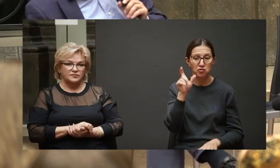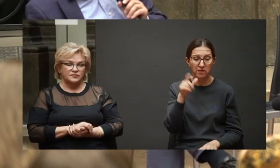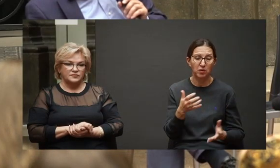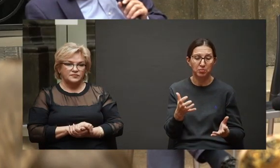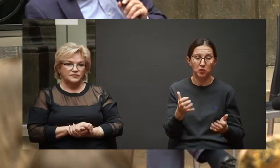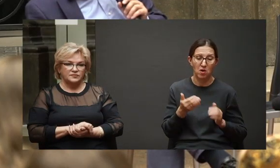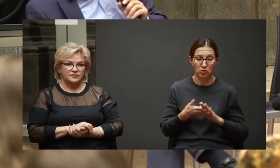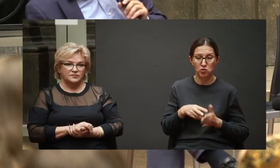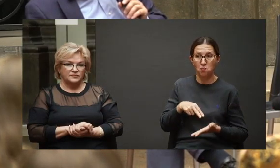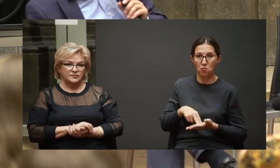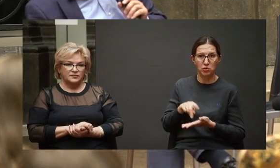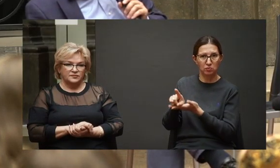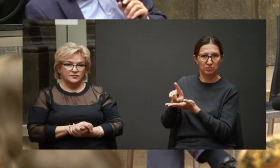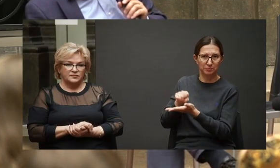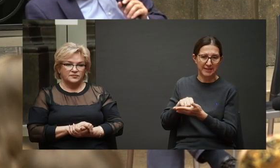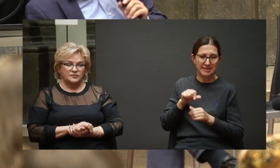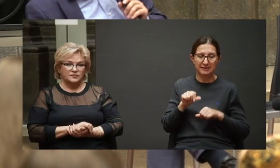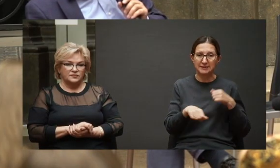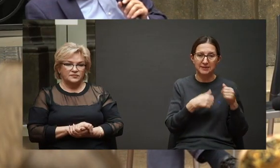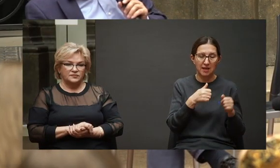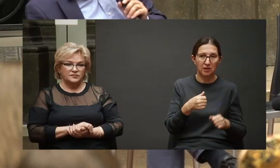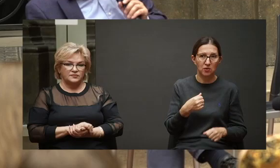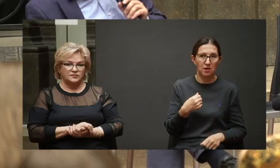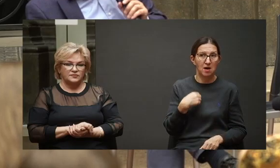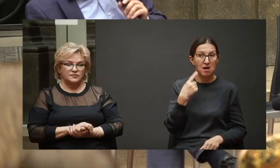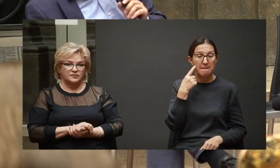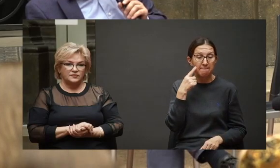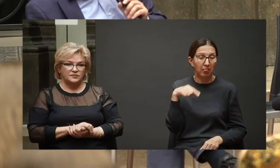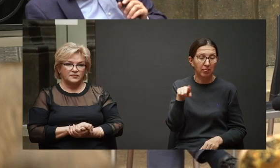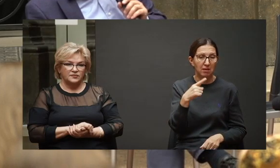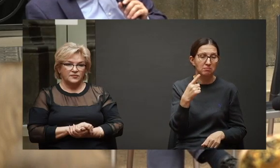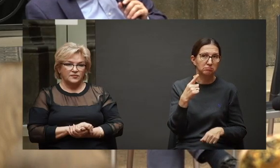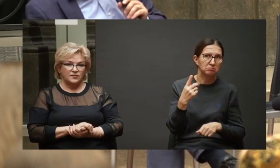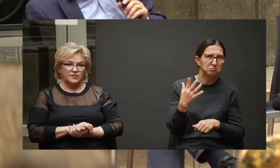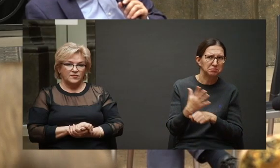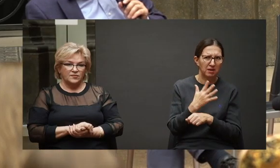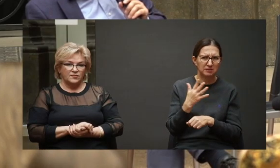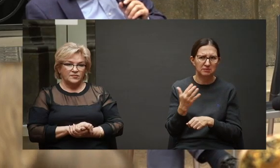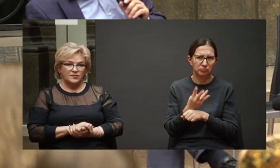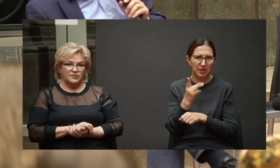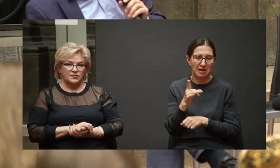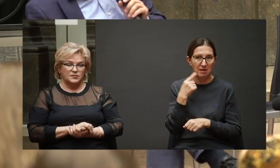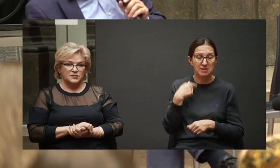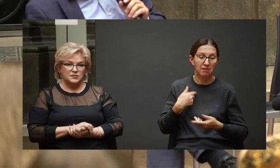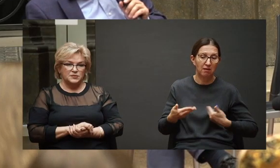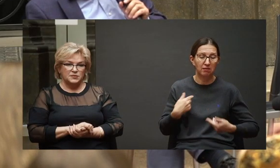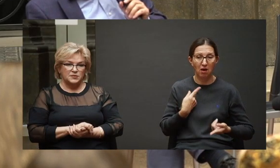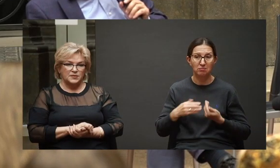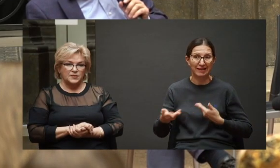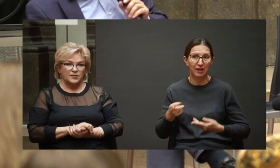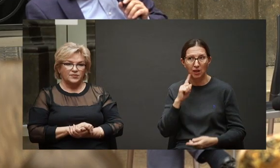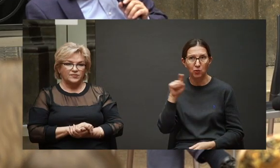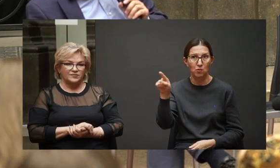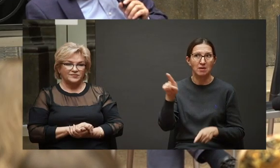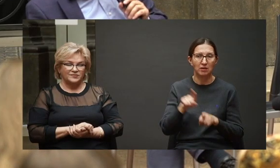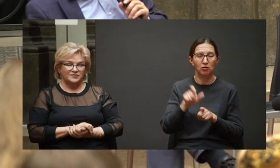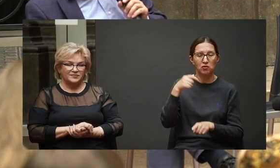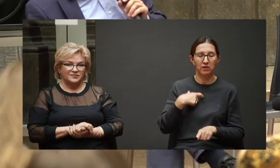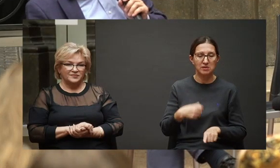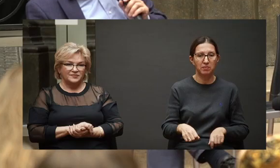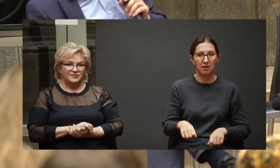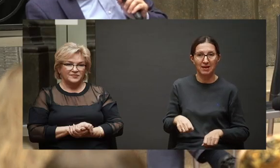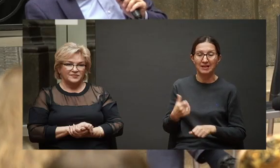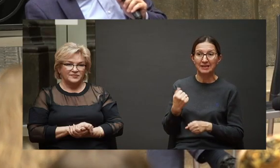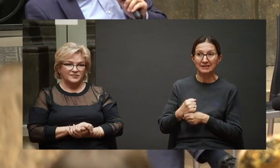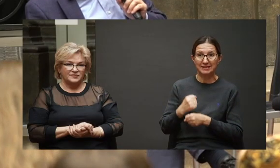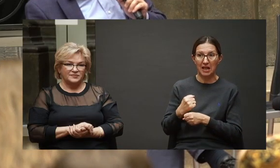позу почти что статуи, мне встречается раз по пять на дню, когда я прохожу через Пушкинский музей, потому что селфи